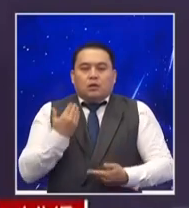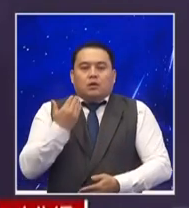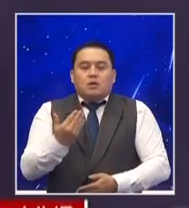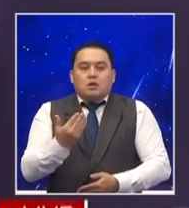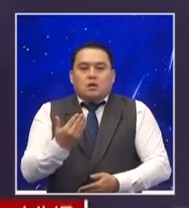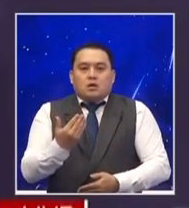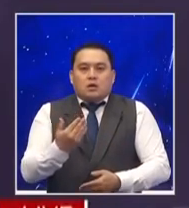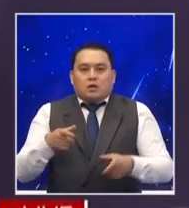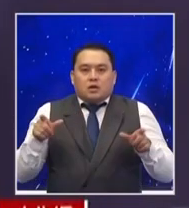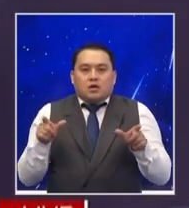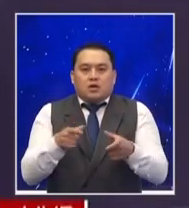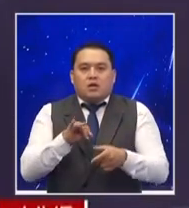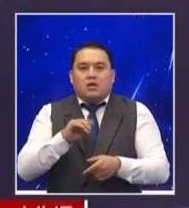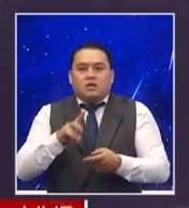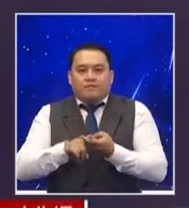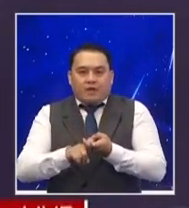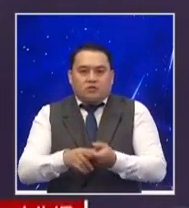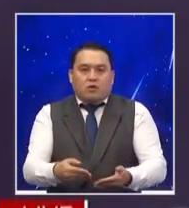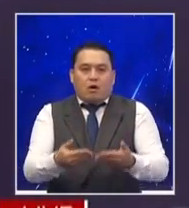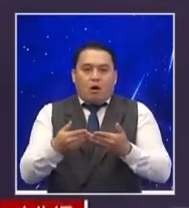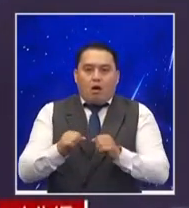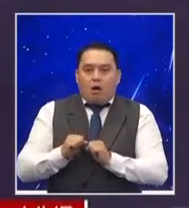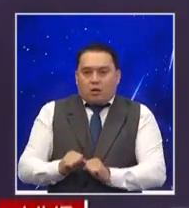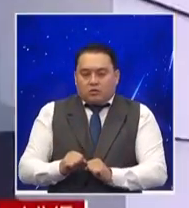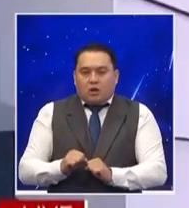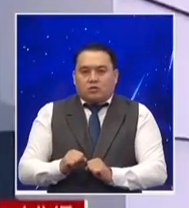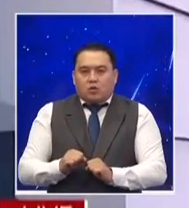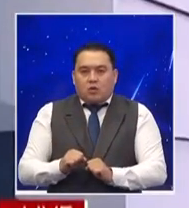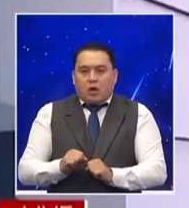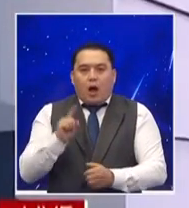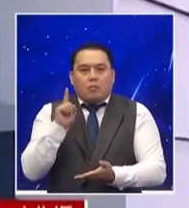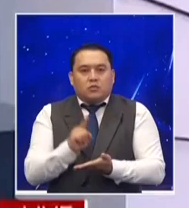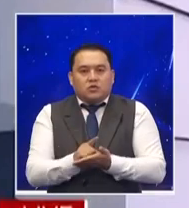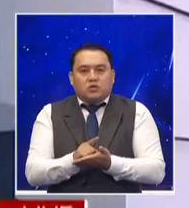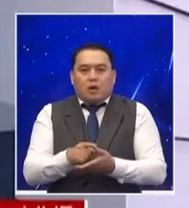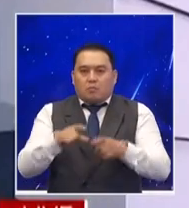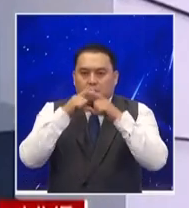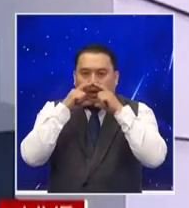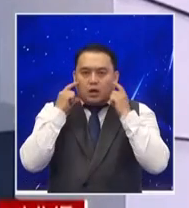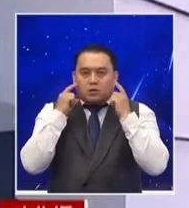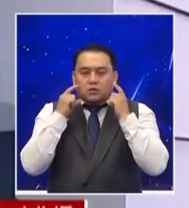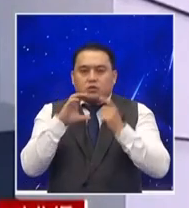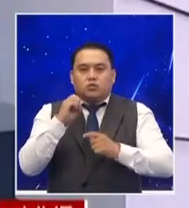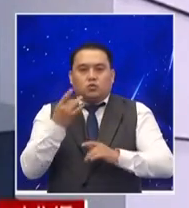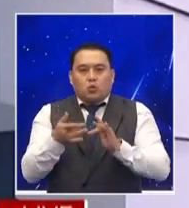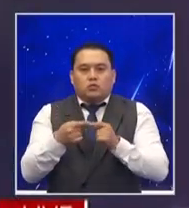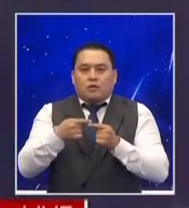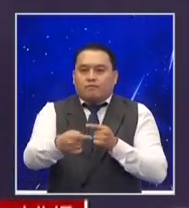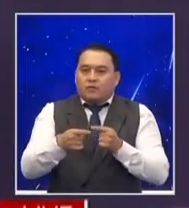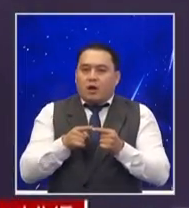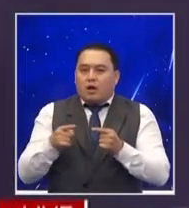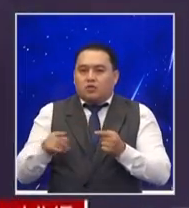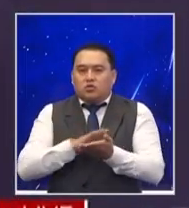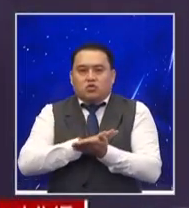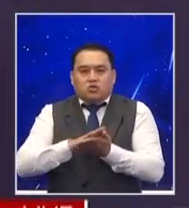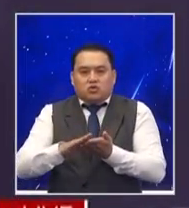бермеу, коронавирустық инфекцияның алдын алу шараларын сақтау, міндетті түрде маска тағу, әлеуметтік қашықтық пен